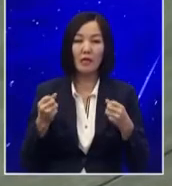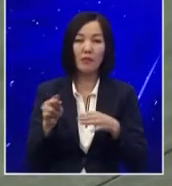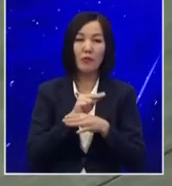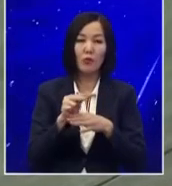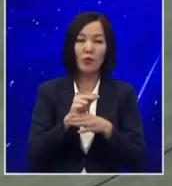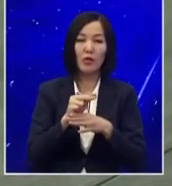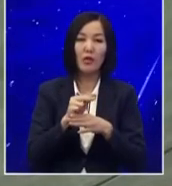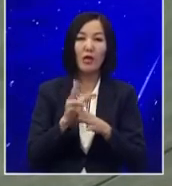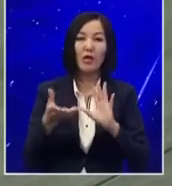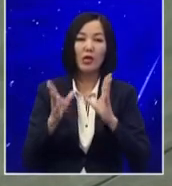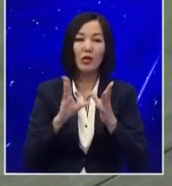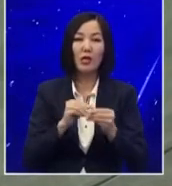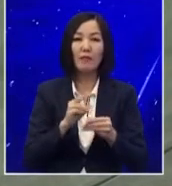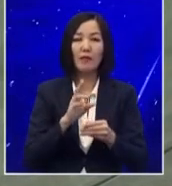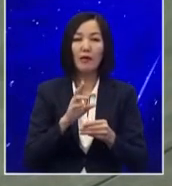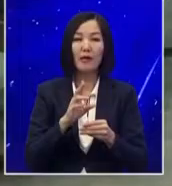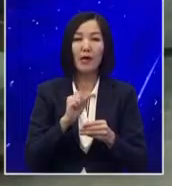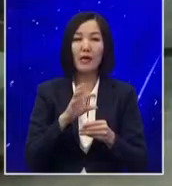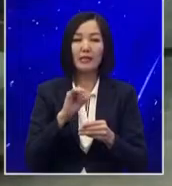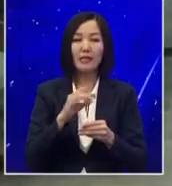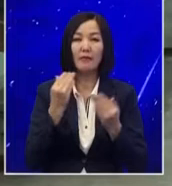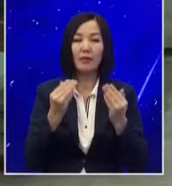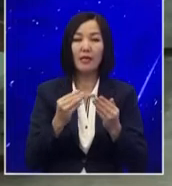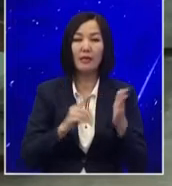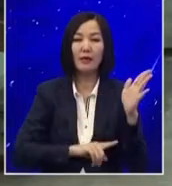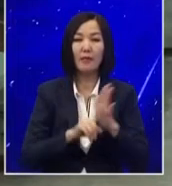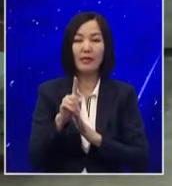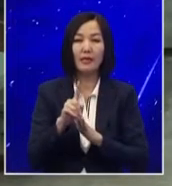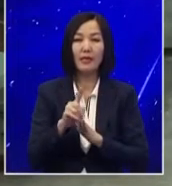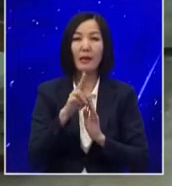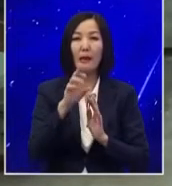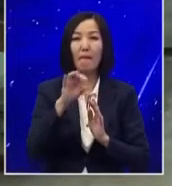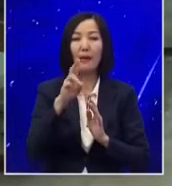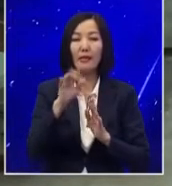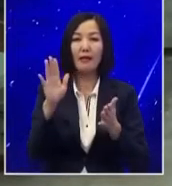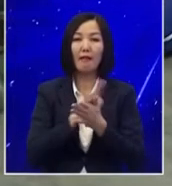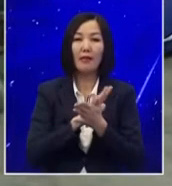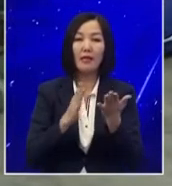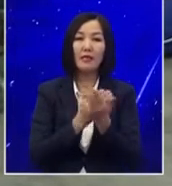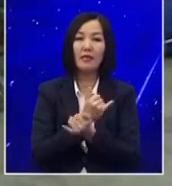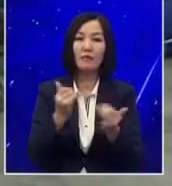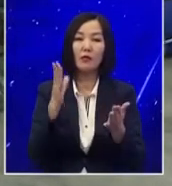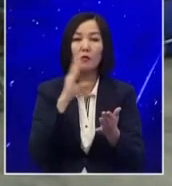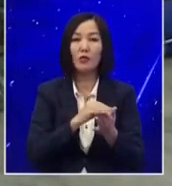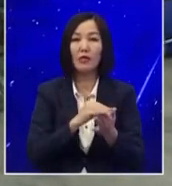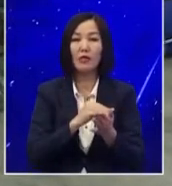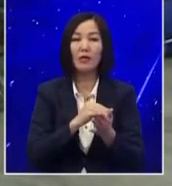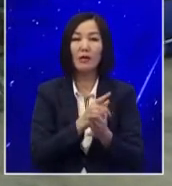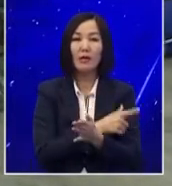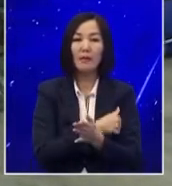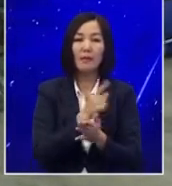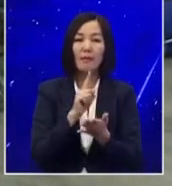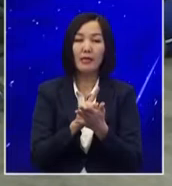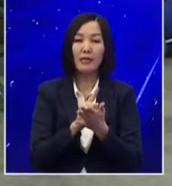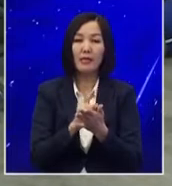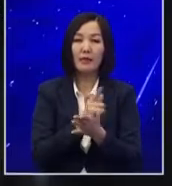Асар оңалту орталығы порталмен қабылдауды биыл шілдеде бастаған. Бұл елдегі міндетті әлеуметтік медициналық сақтандыру арқылы жүзеге асырылды.